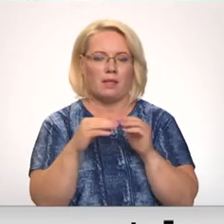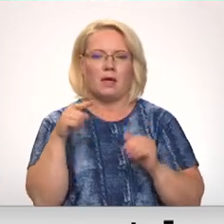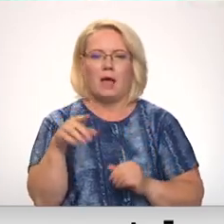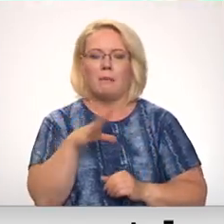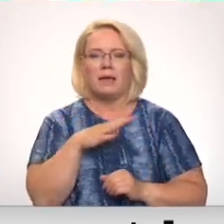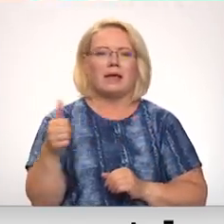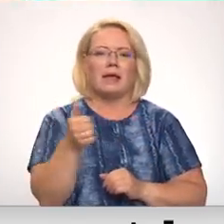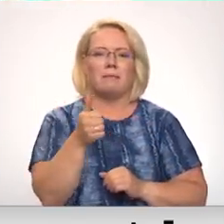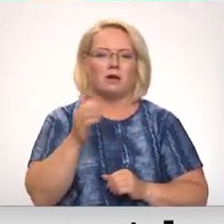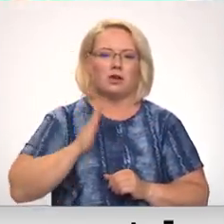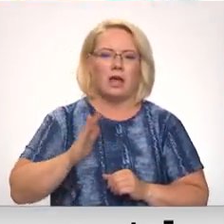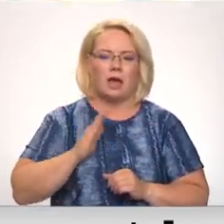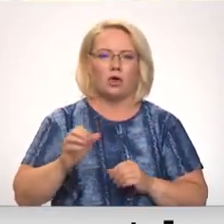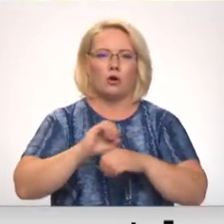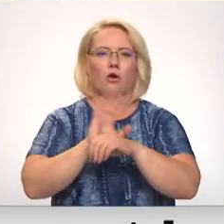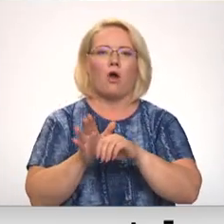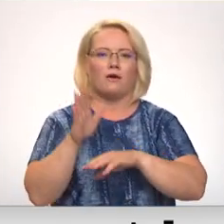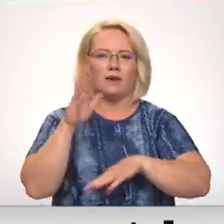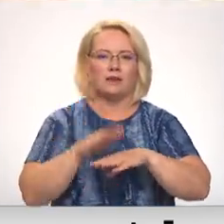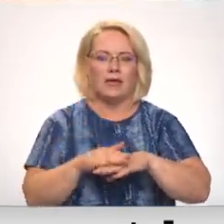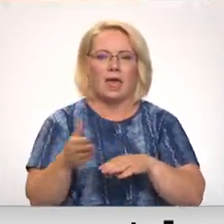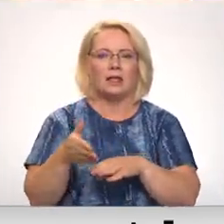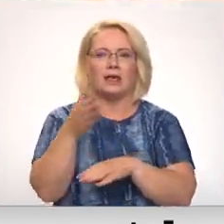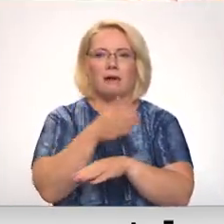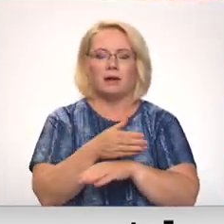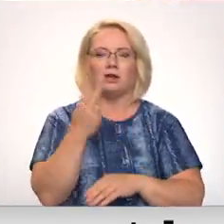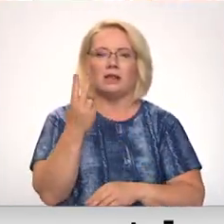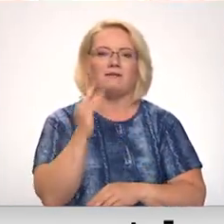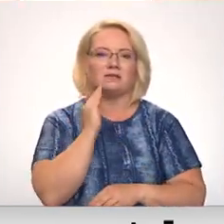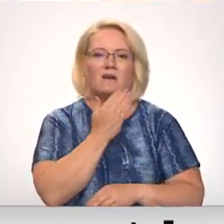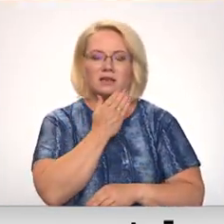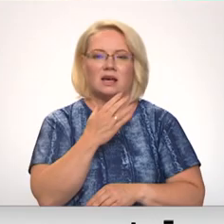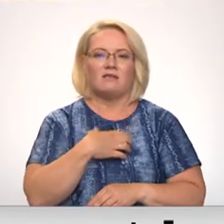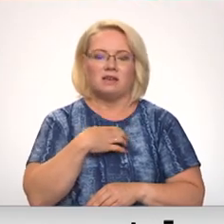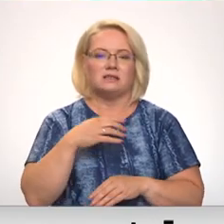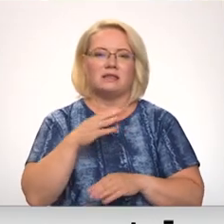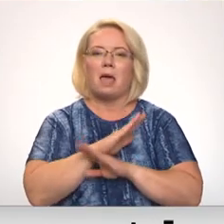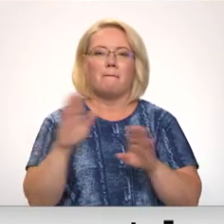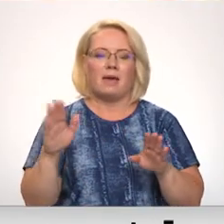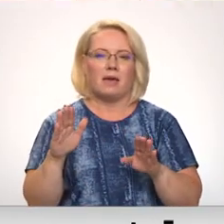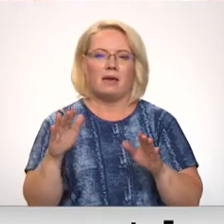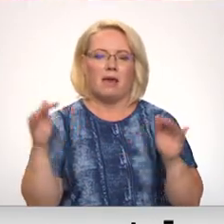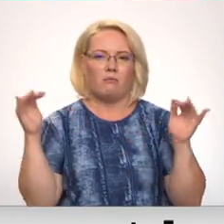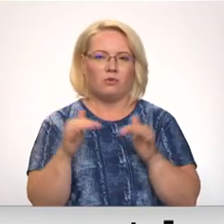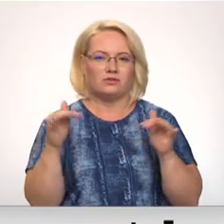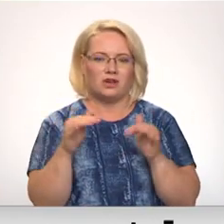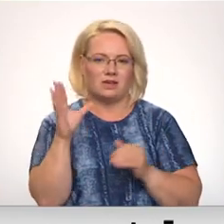īpaši gaidīta, jo Covid-pandēmijas dēļ iepriekšējās divas vasaras bija jāiztiek bez lielās kopā